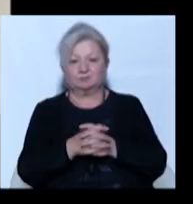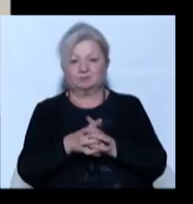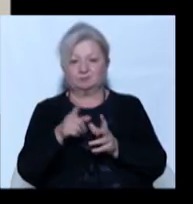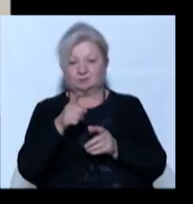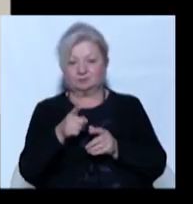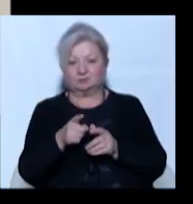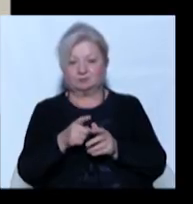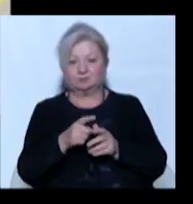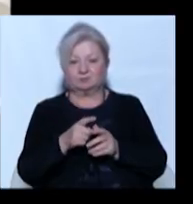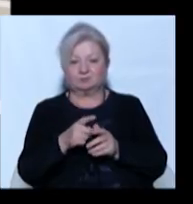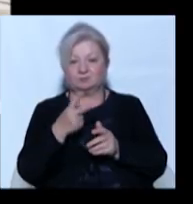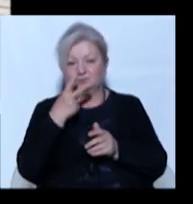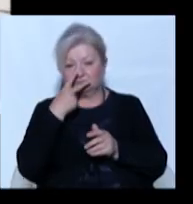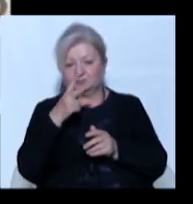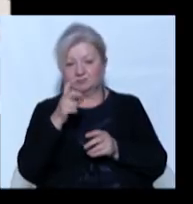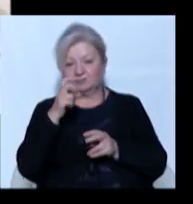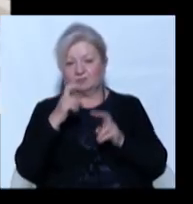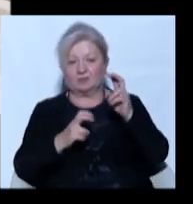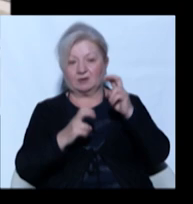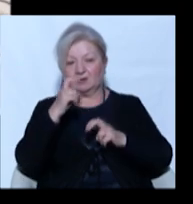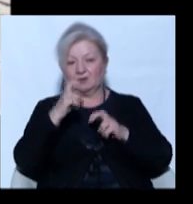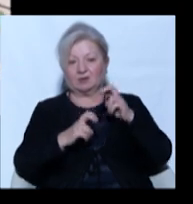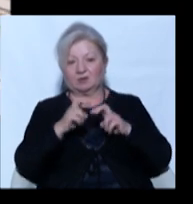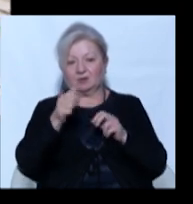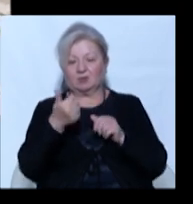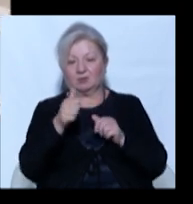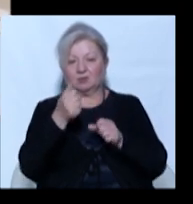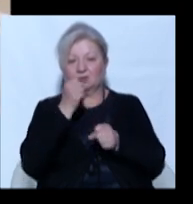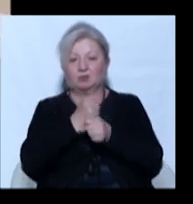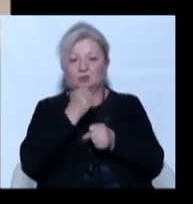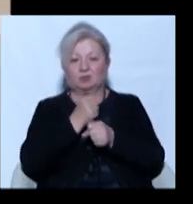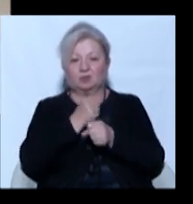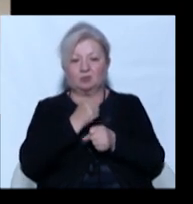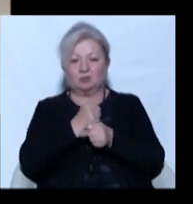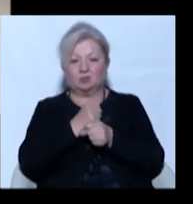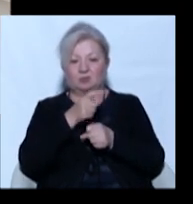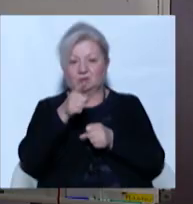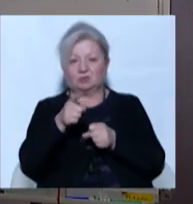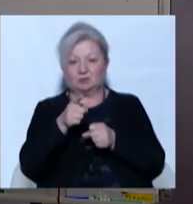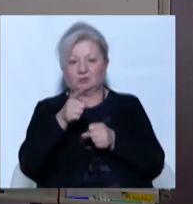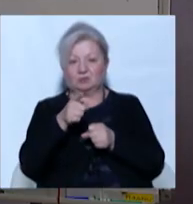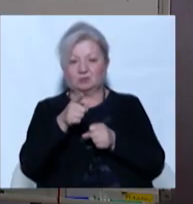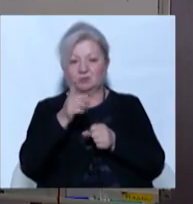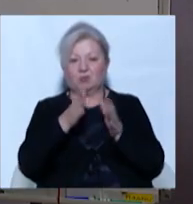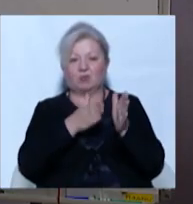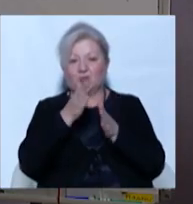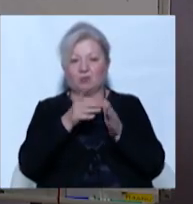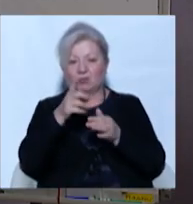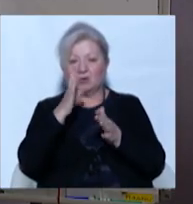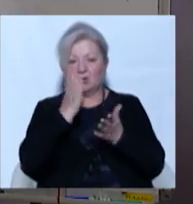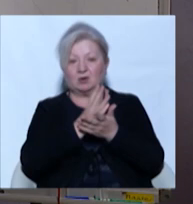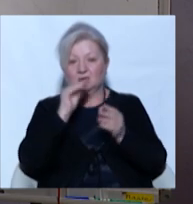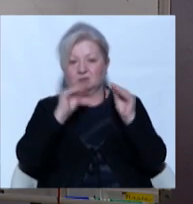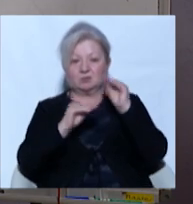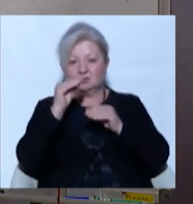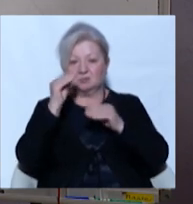აი, წარმოებაში როგორ მუშაობენ ამ სტილის რობოტები, ეს არის სასაწყობო